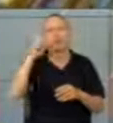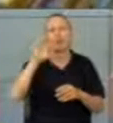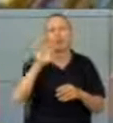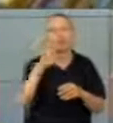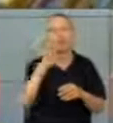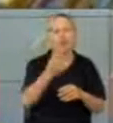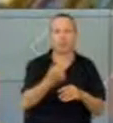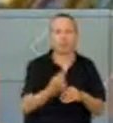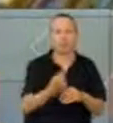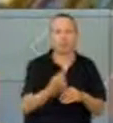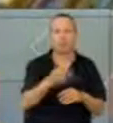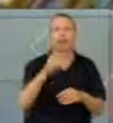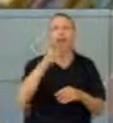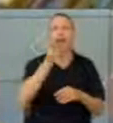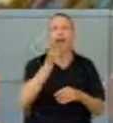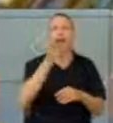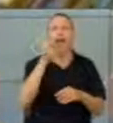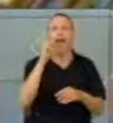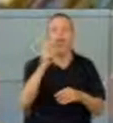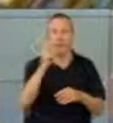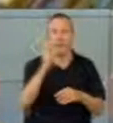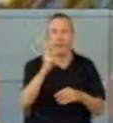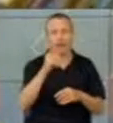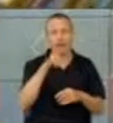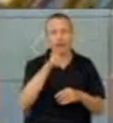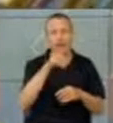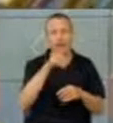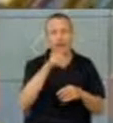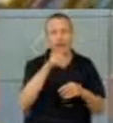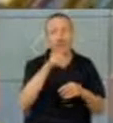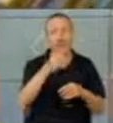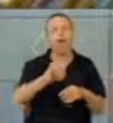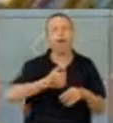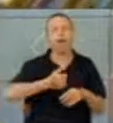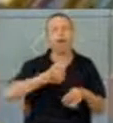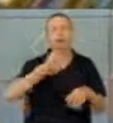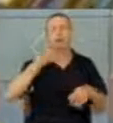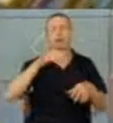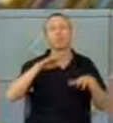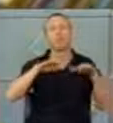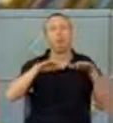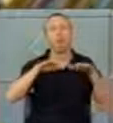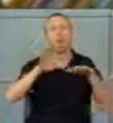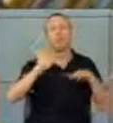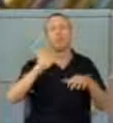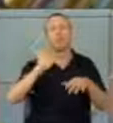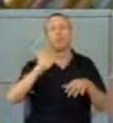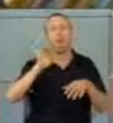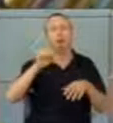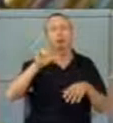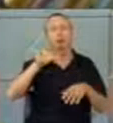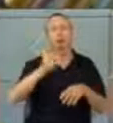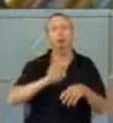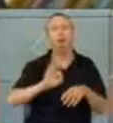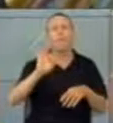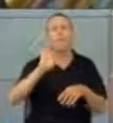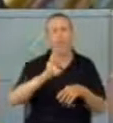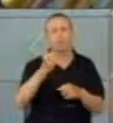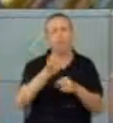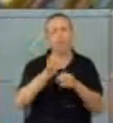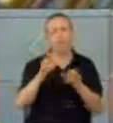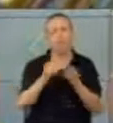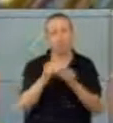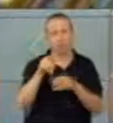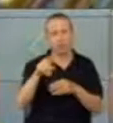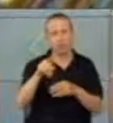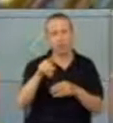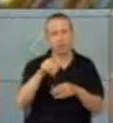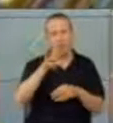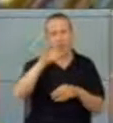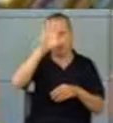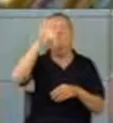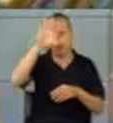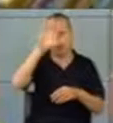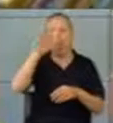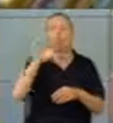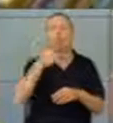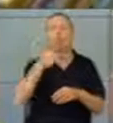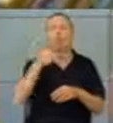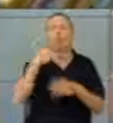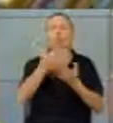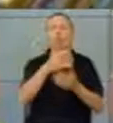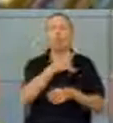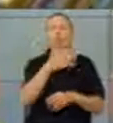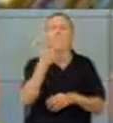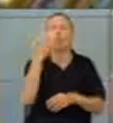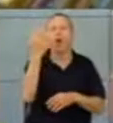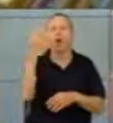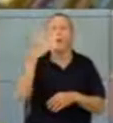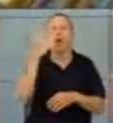הגורם היחיד שהממשל של אובמה עובד איתו. וזה איראן, שהם נתנו להם גרייס, עכשיו נתנו להם עוד 4 חודשים, אמרו 20